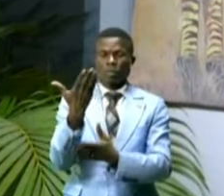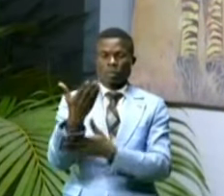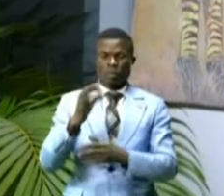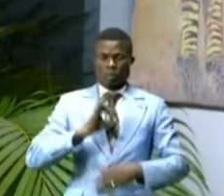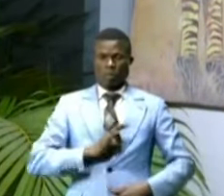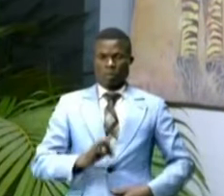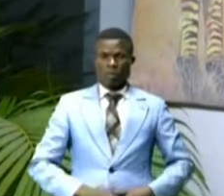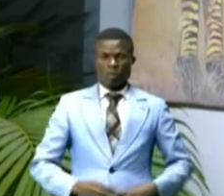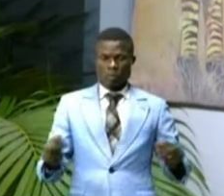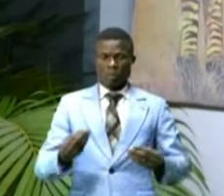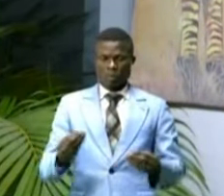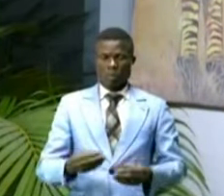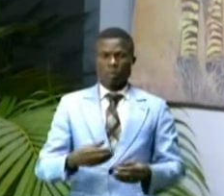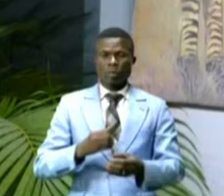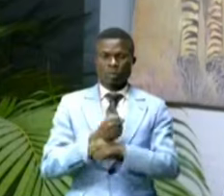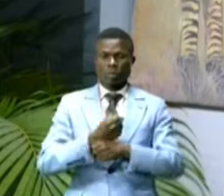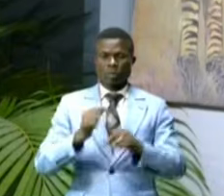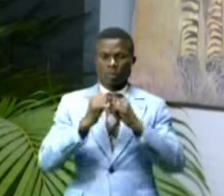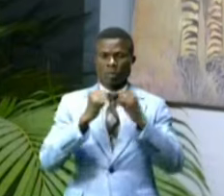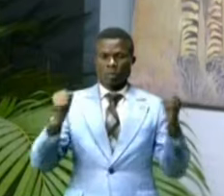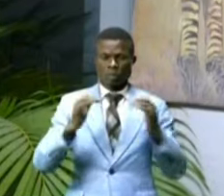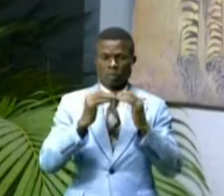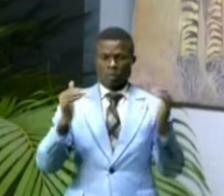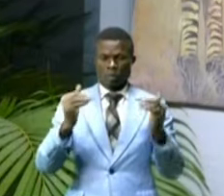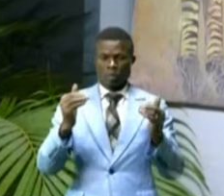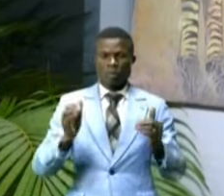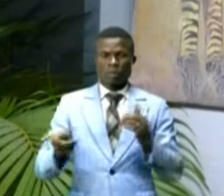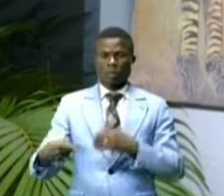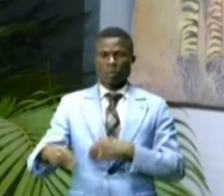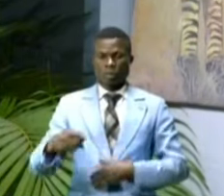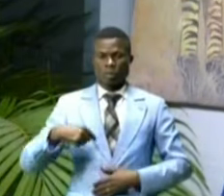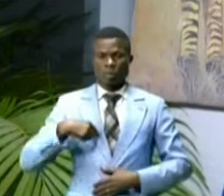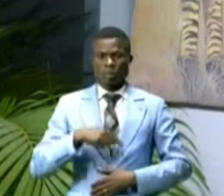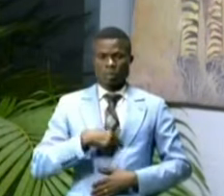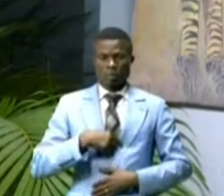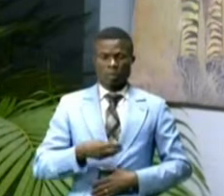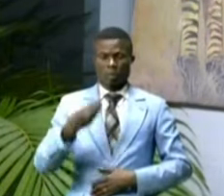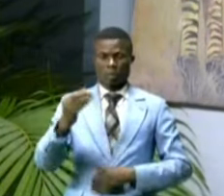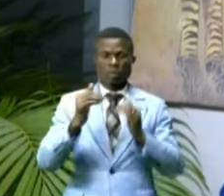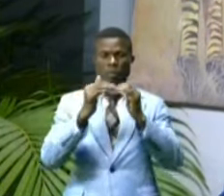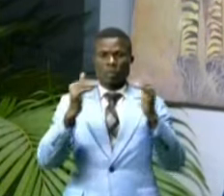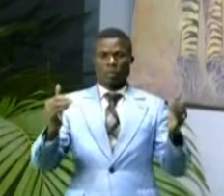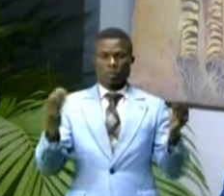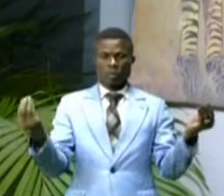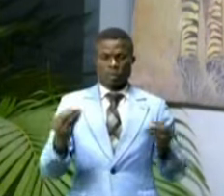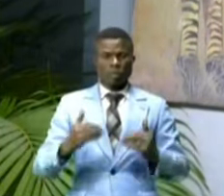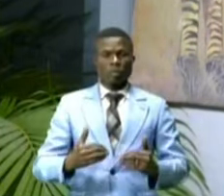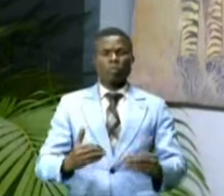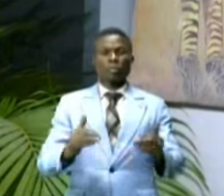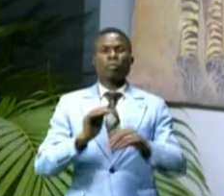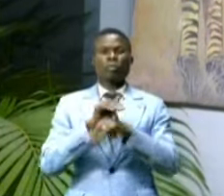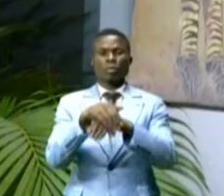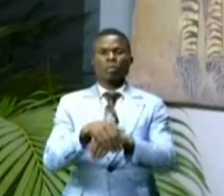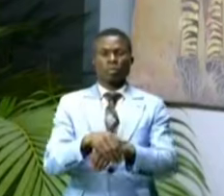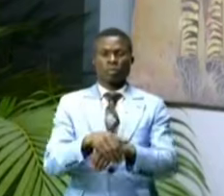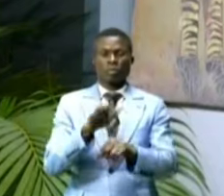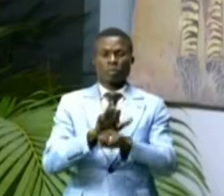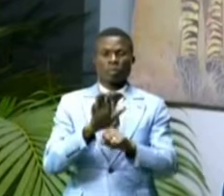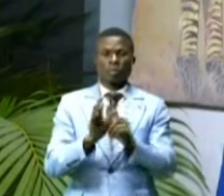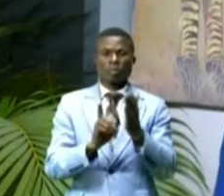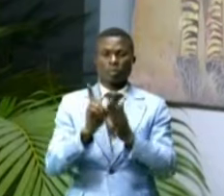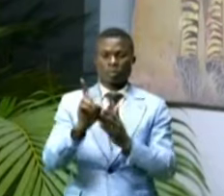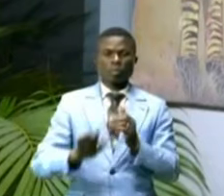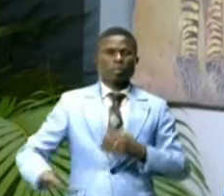pour pouvoir stabiliser notre région, mais aussi pouvoir la pacifier afin de contribuer au développement de